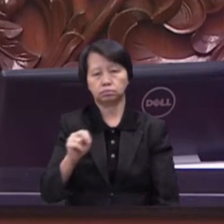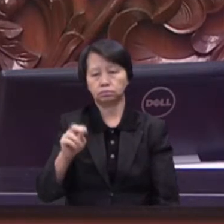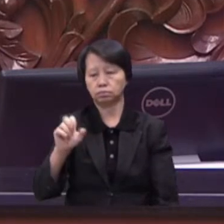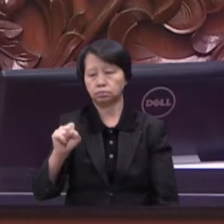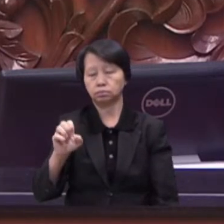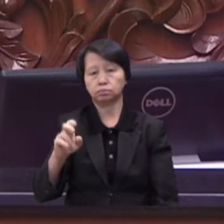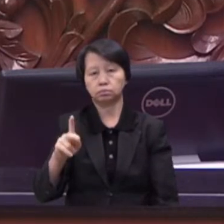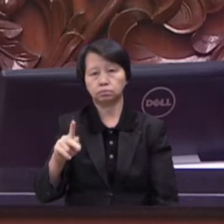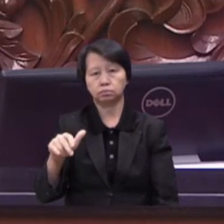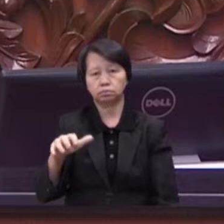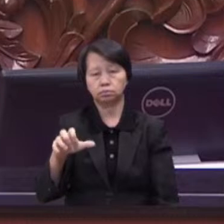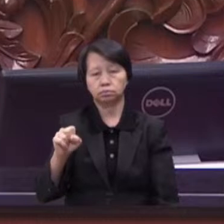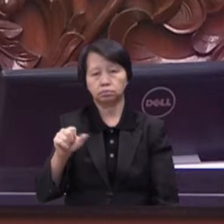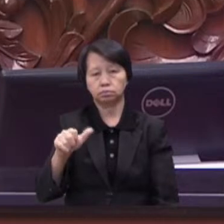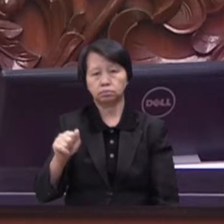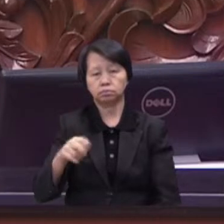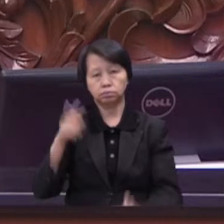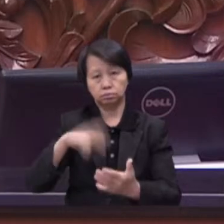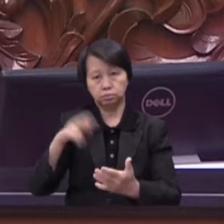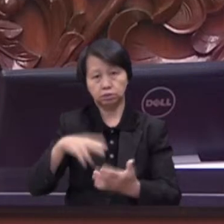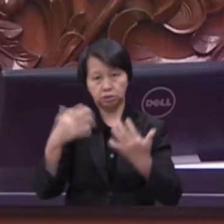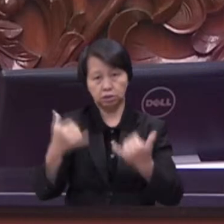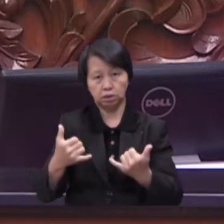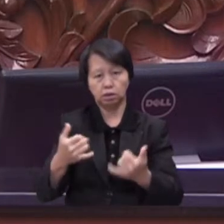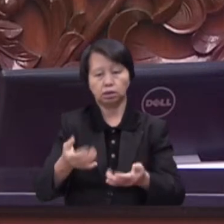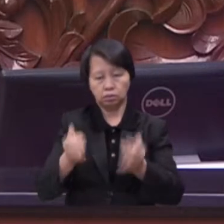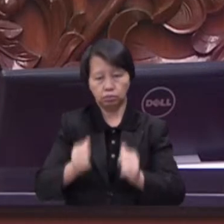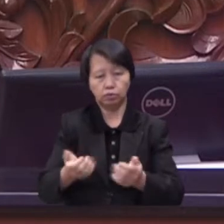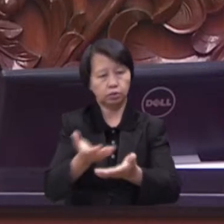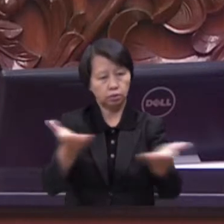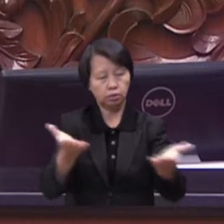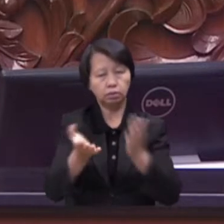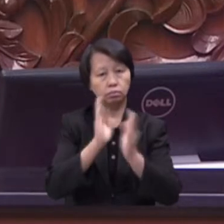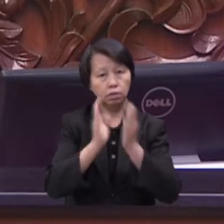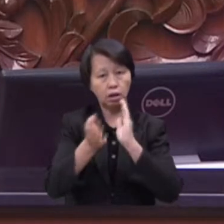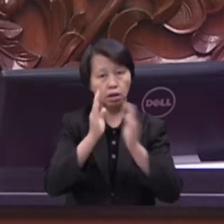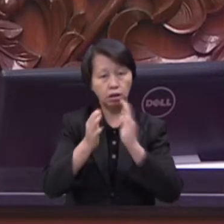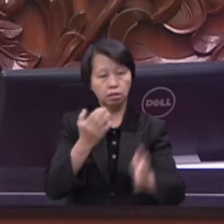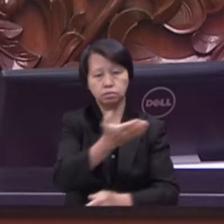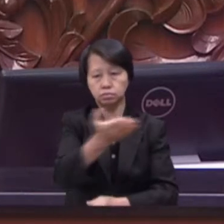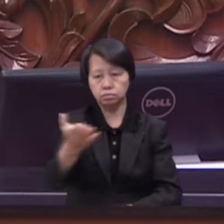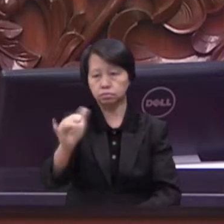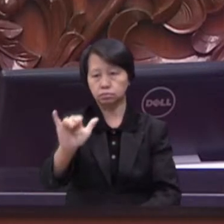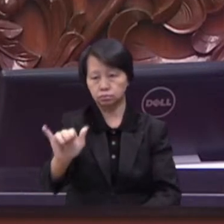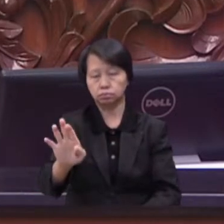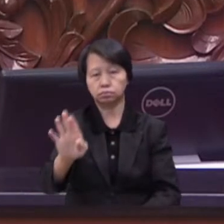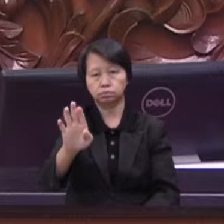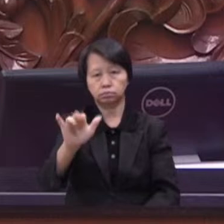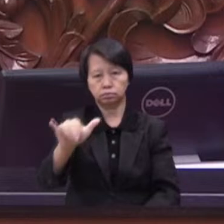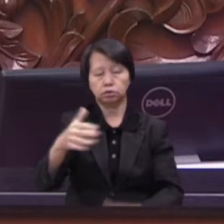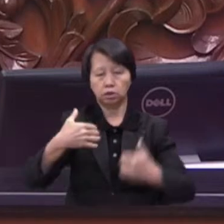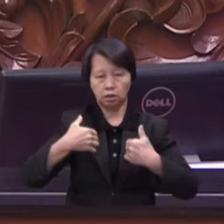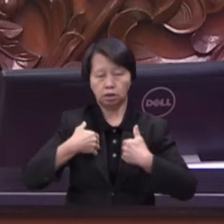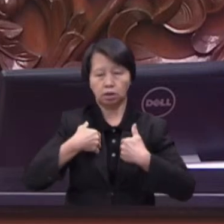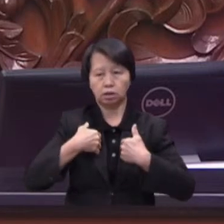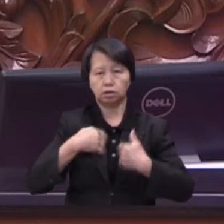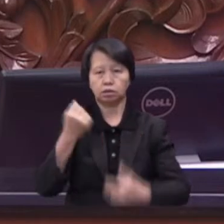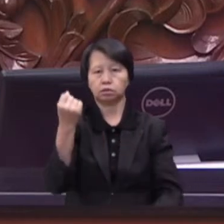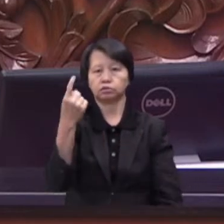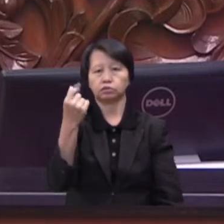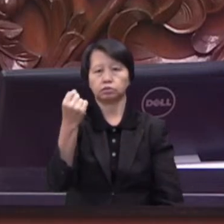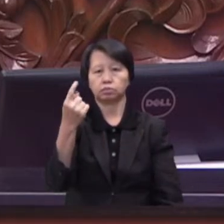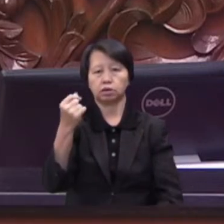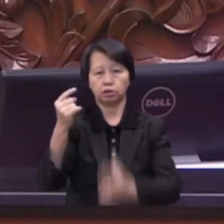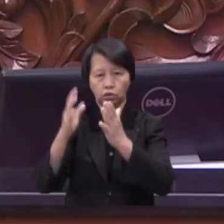dan terbuka untuk di bahas di Harapan saya ada seramai 11